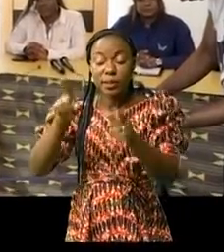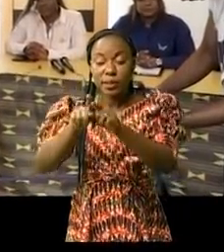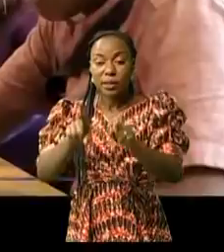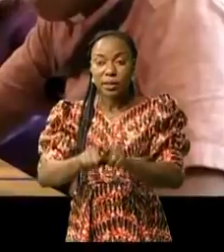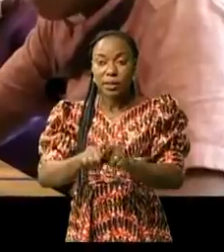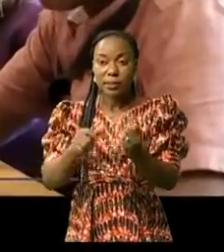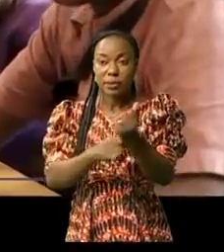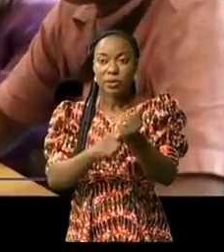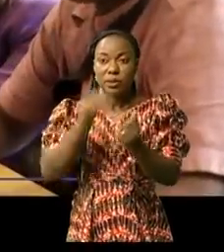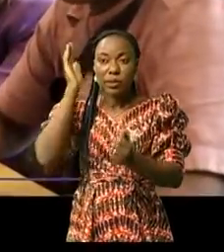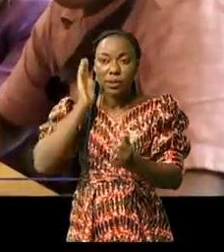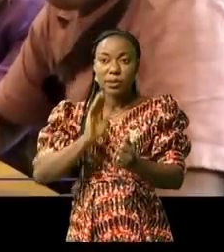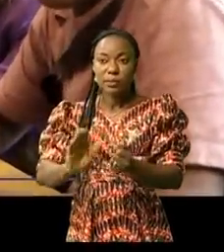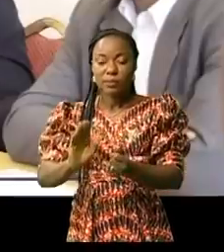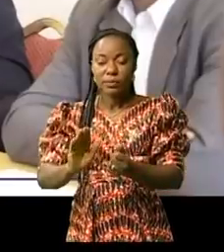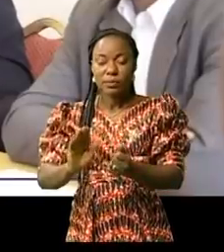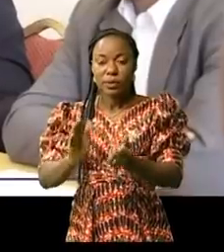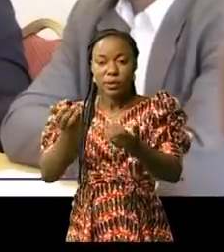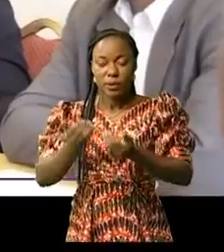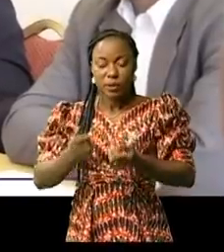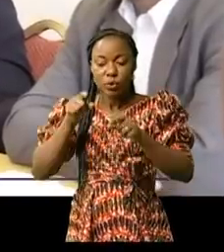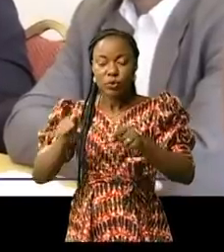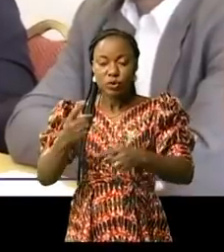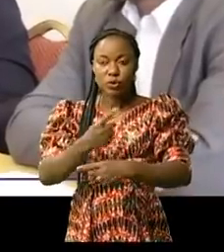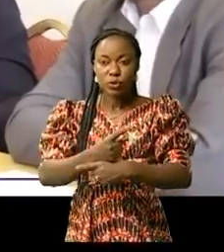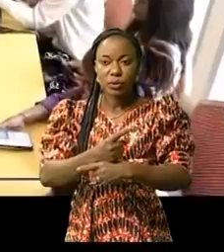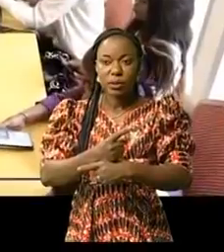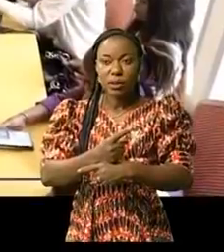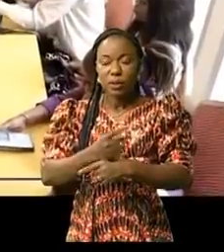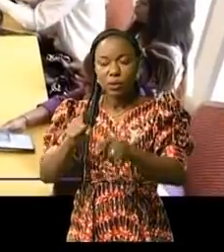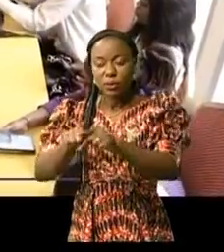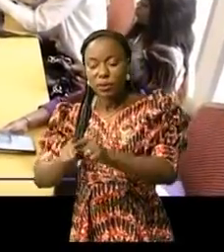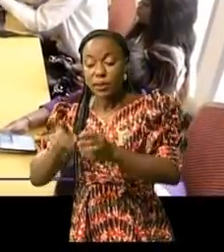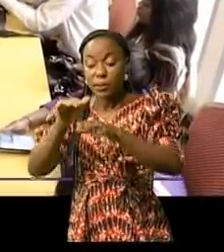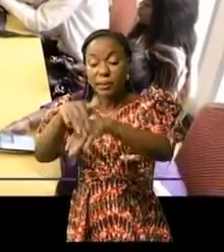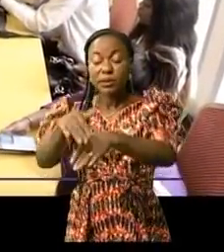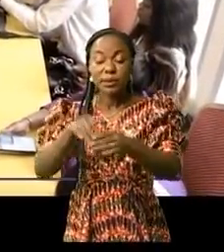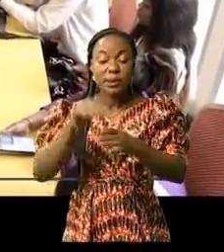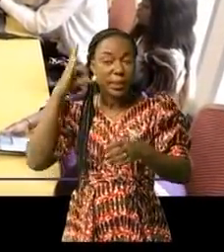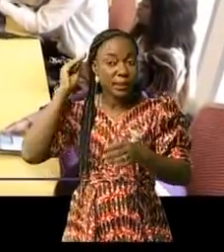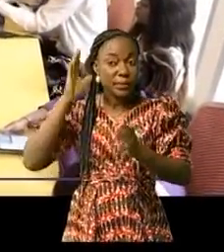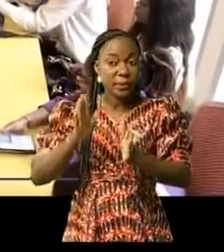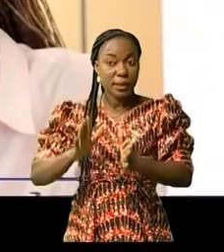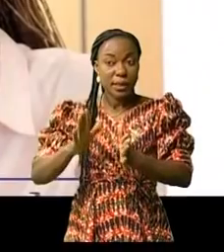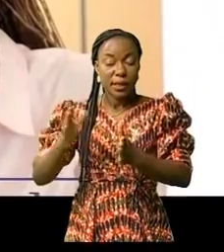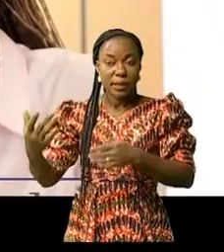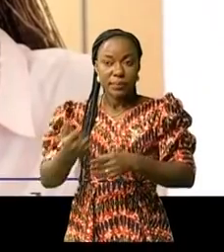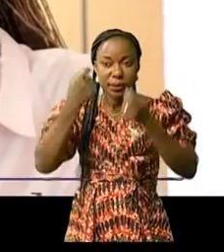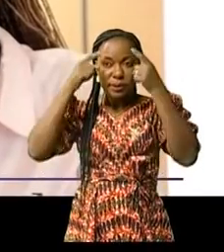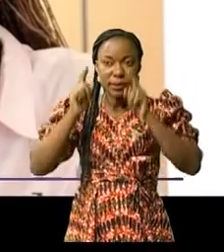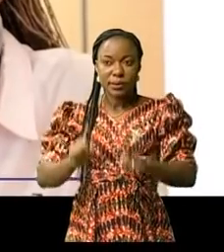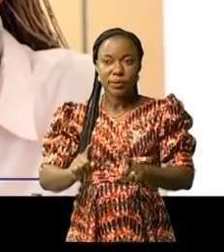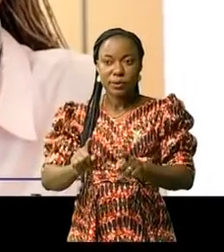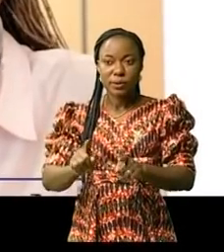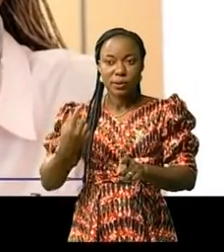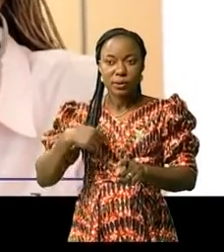volonté pour un soutien total à la jeunesse qui aujourd'hui est appelé à participer dans les sphères de prise des décisions nous essayons de